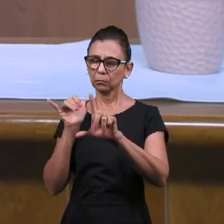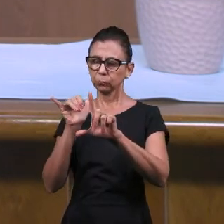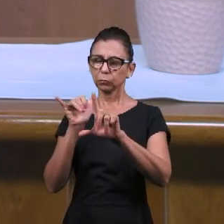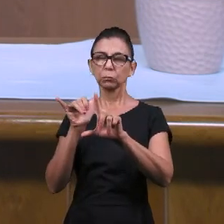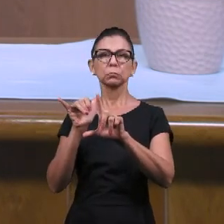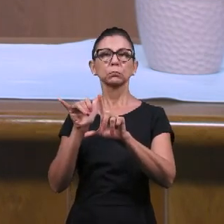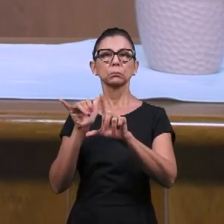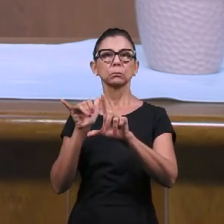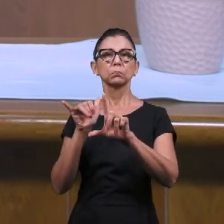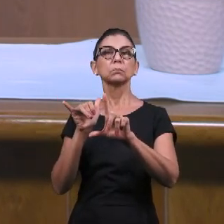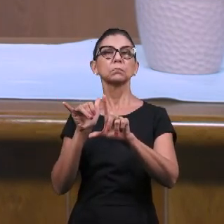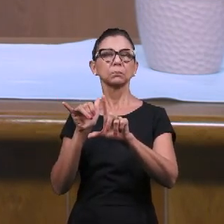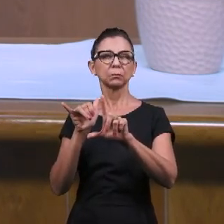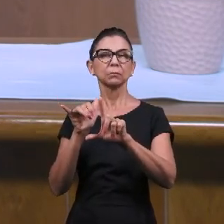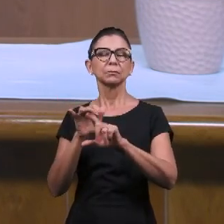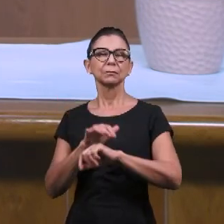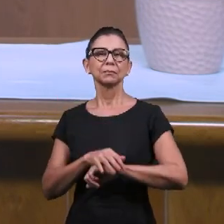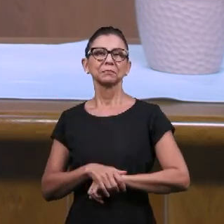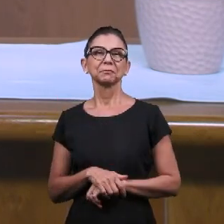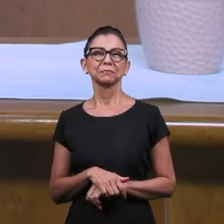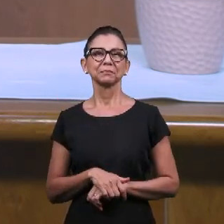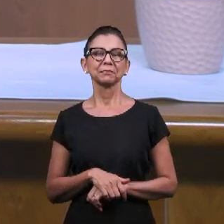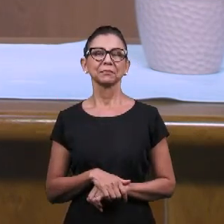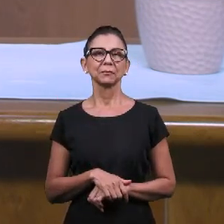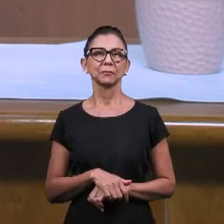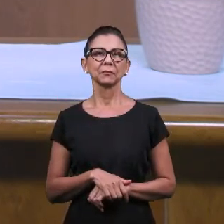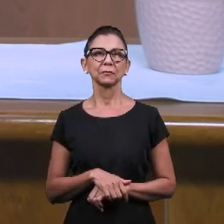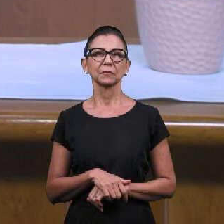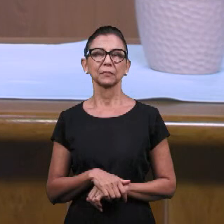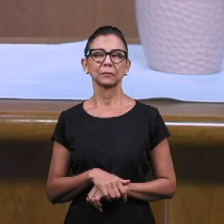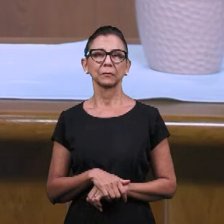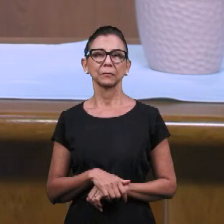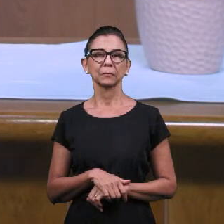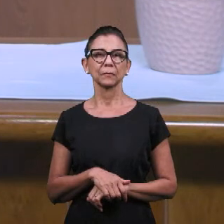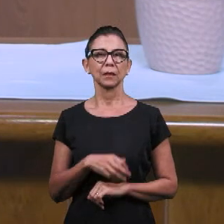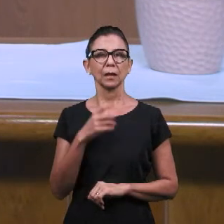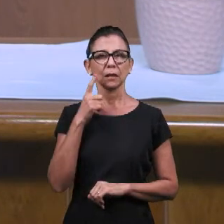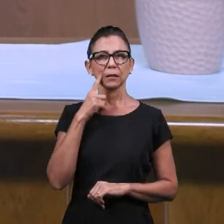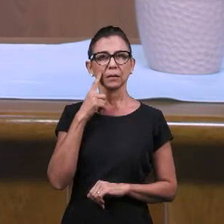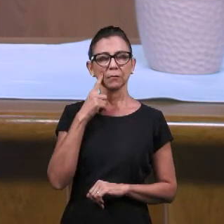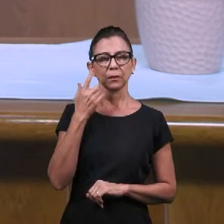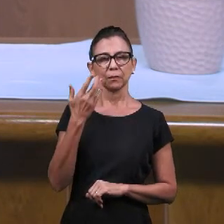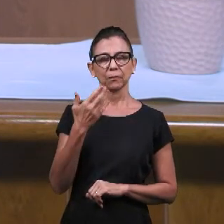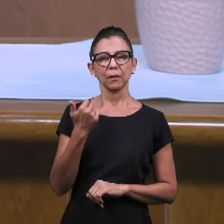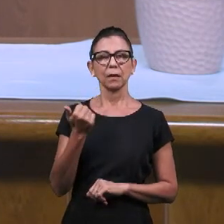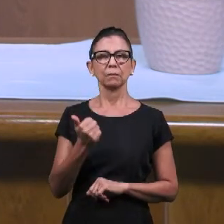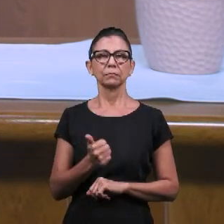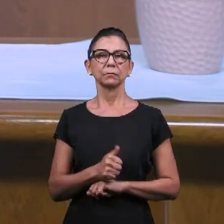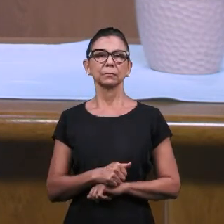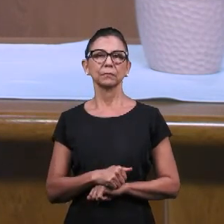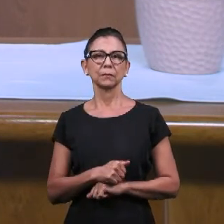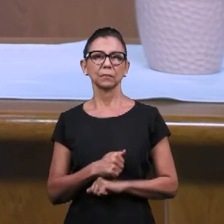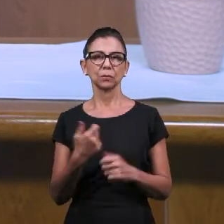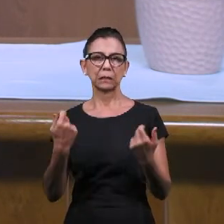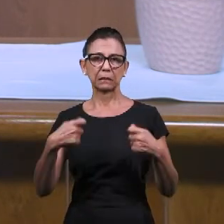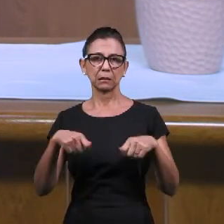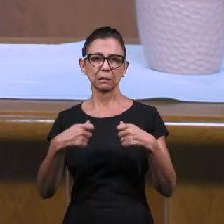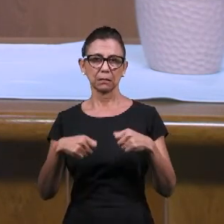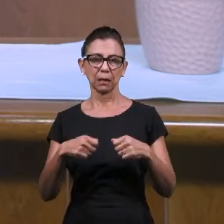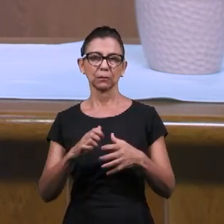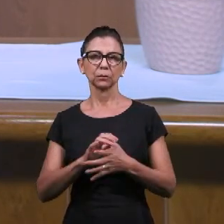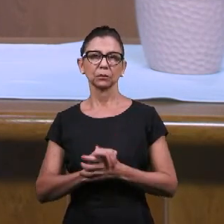направить камеру вашего телефона на этот QR-код, и вы сможете связаться с нами